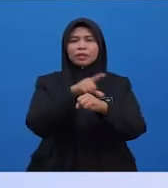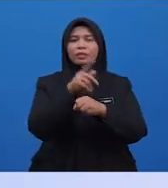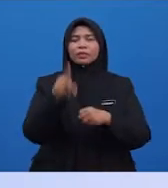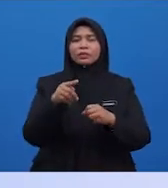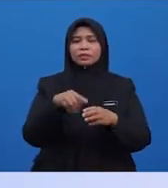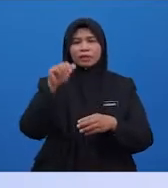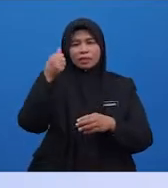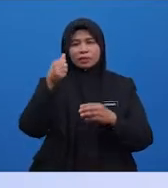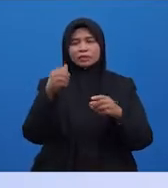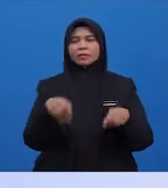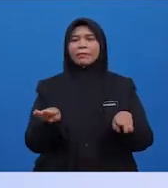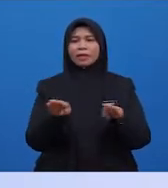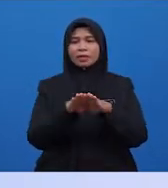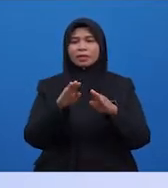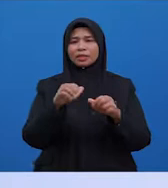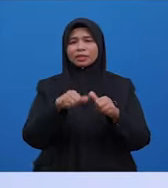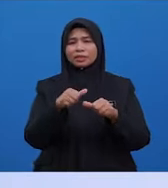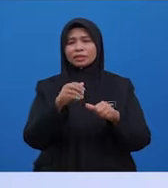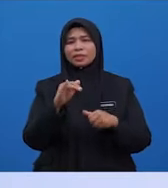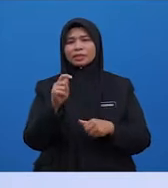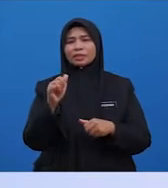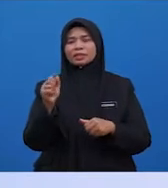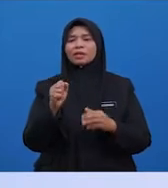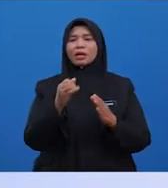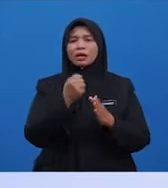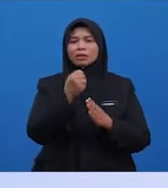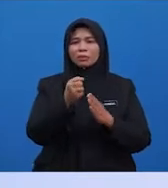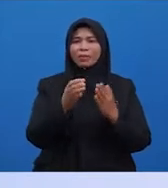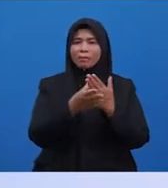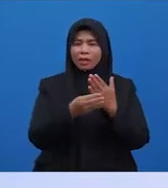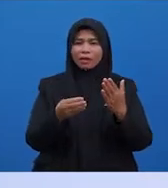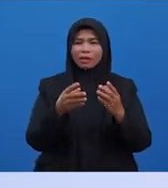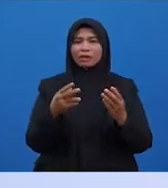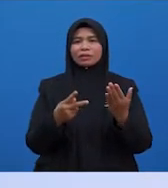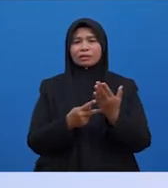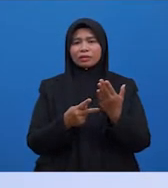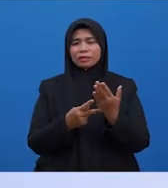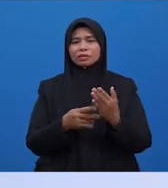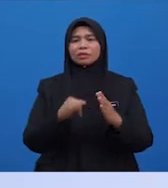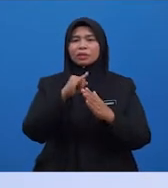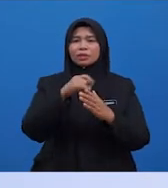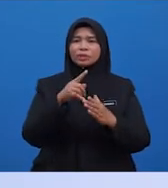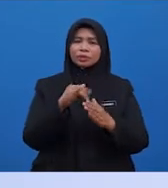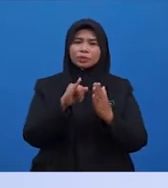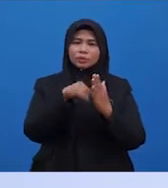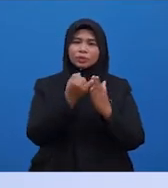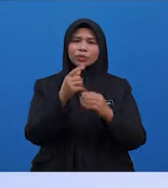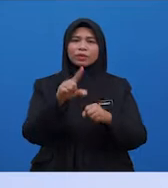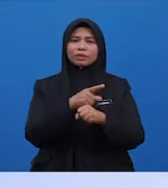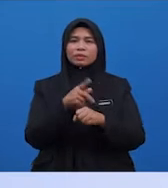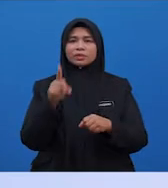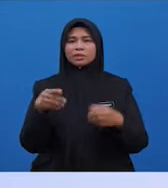Jurulatih perlu dianggap sebagai saintis atau seorang pakar teknologi. Jurulatih sepatutnya